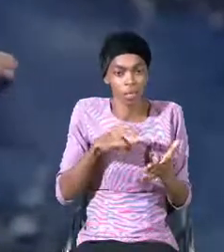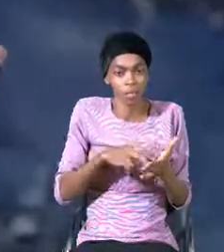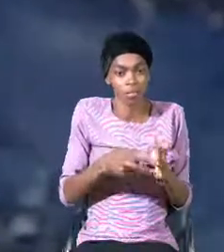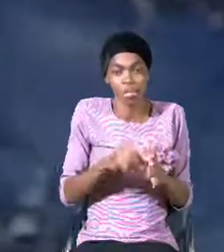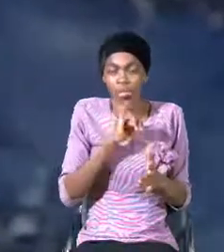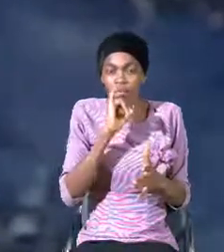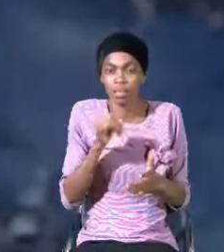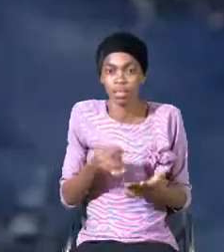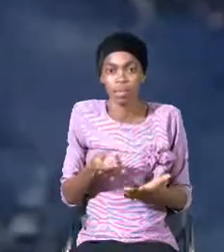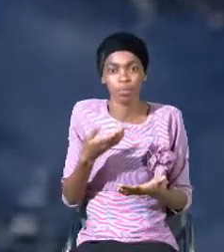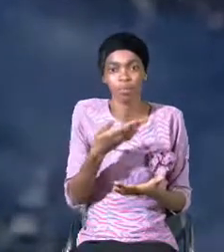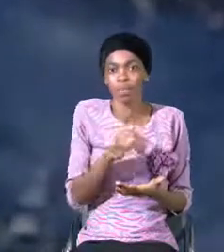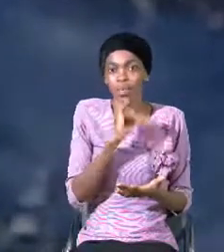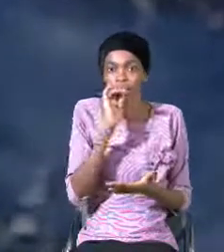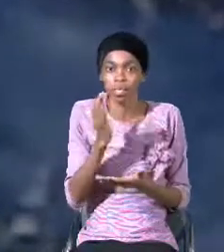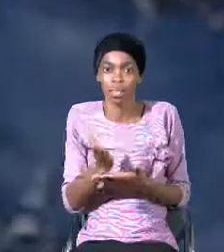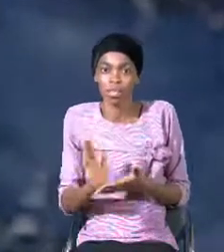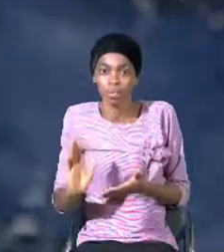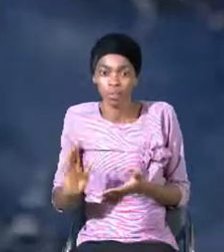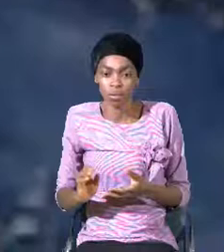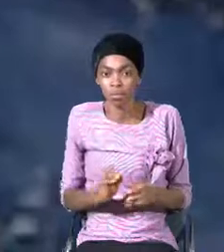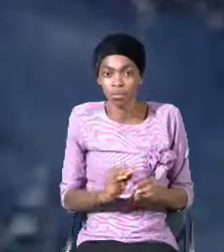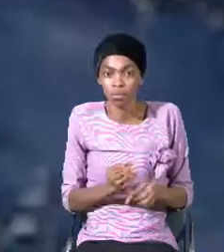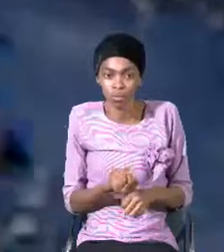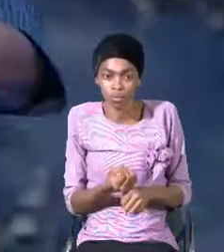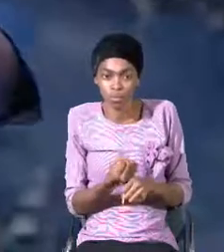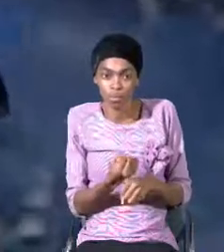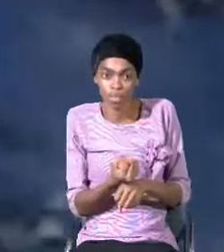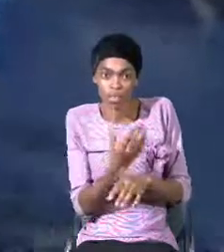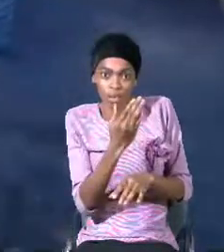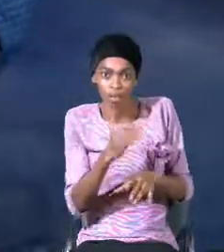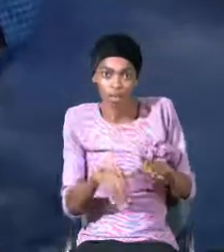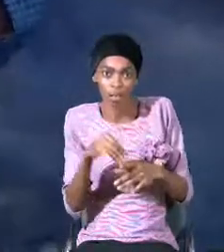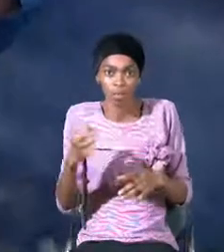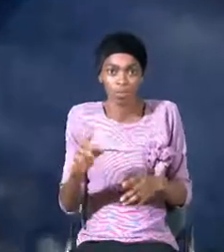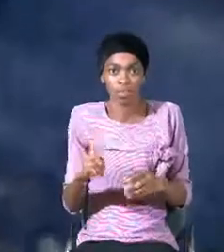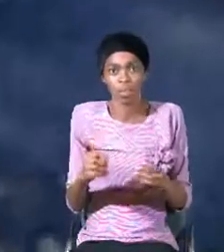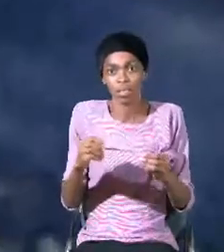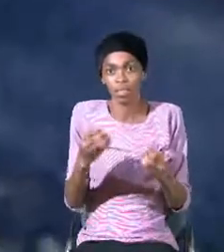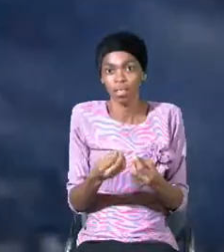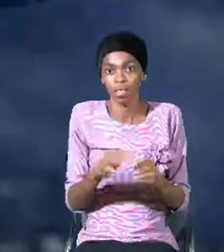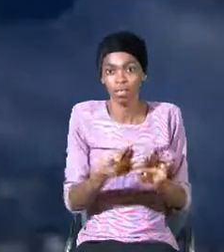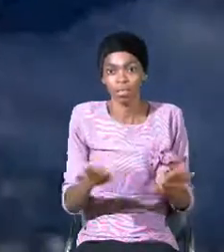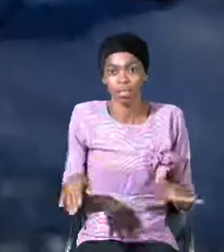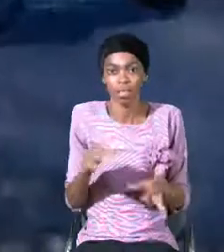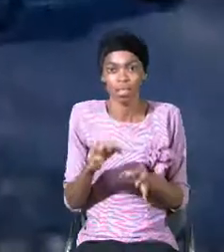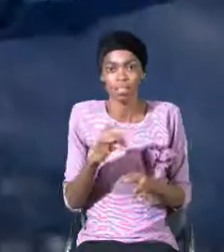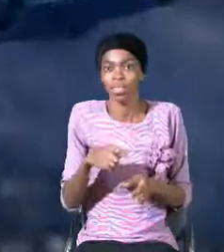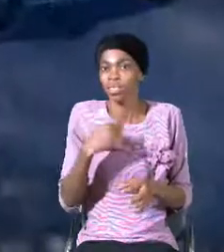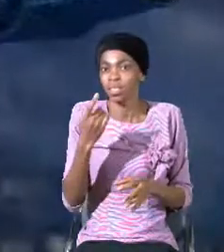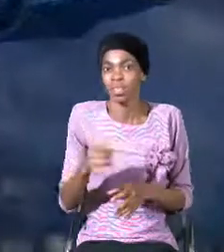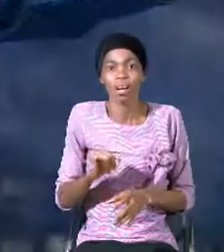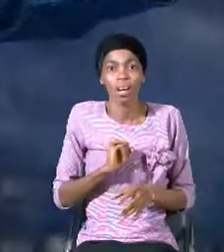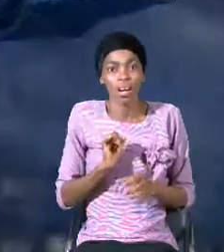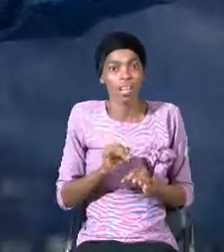ils prennent des collines pour des montagnes. Il y a une petite colline par terre, mais ils en font